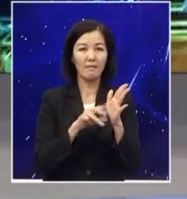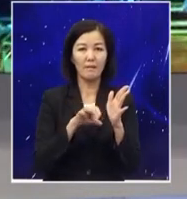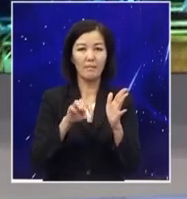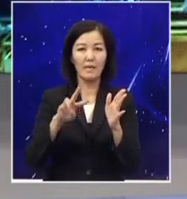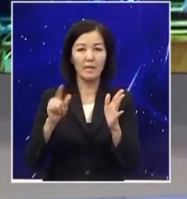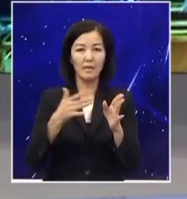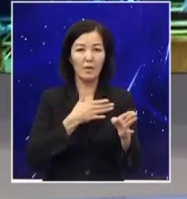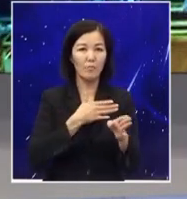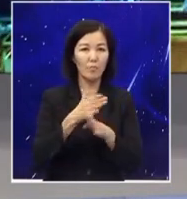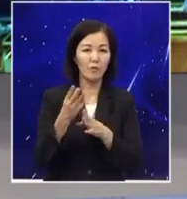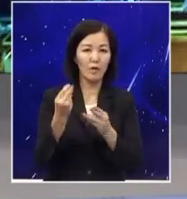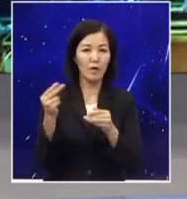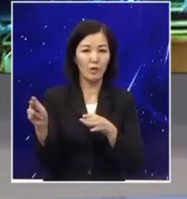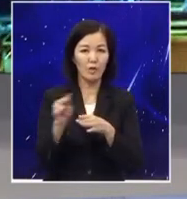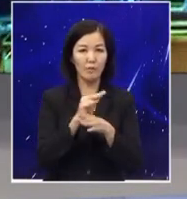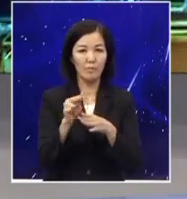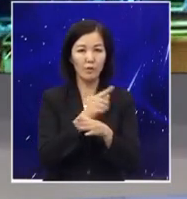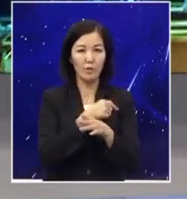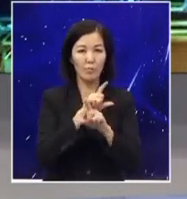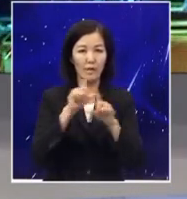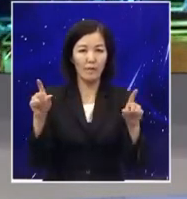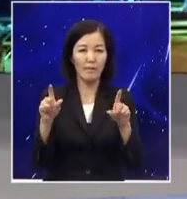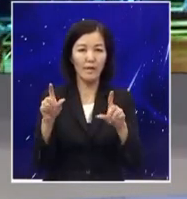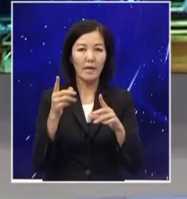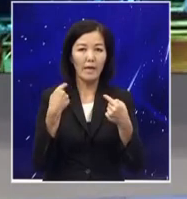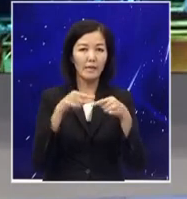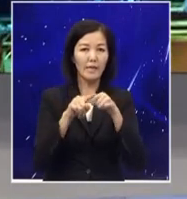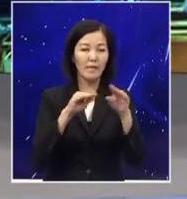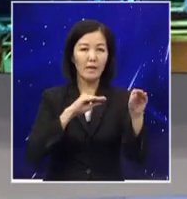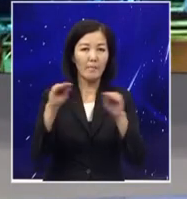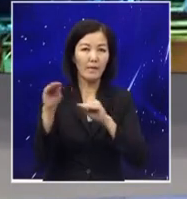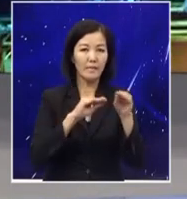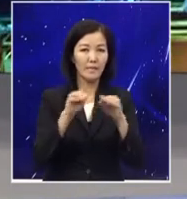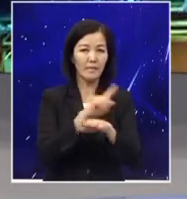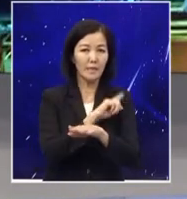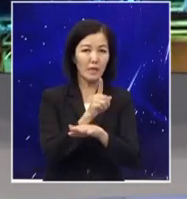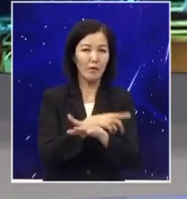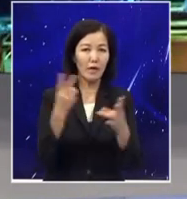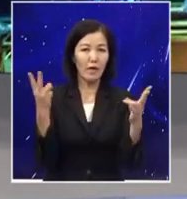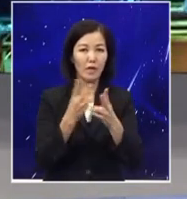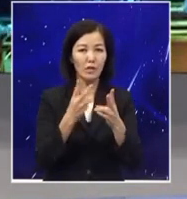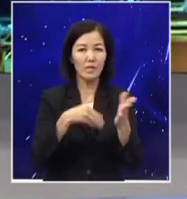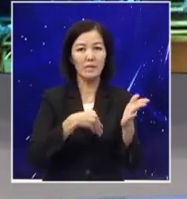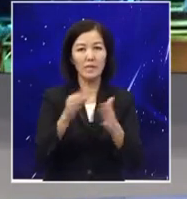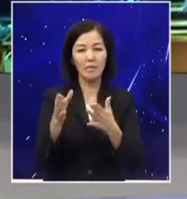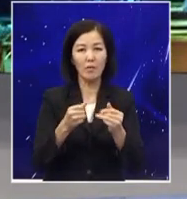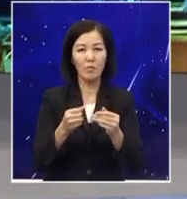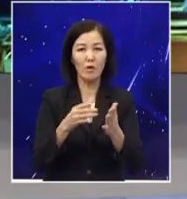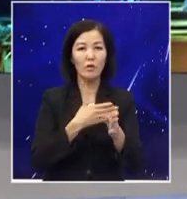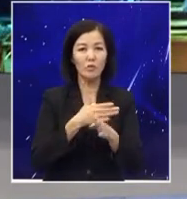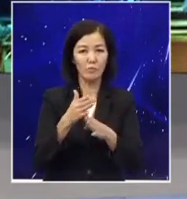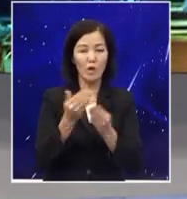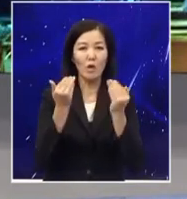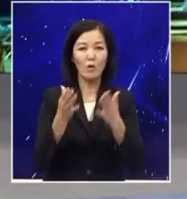бөлінді. Аталған қаржы емдеу мекемелерінің материалдық техникалық базасын нығайтуға, қажетті құрал-жабдықтар сатып алуға жұмсалады.